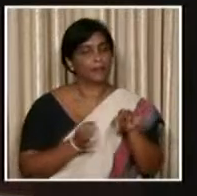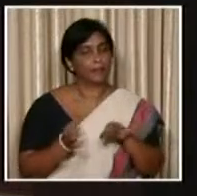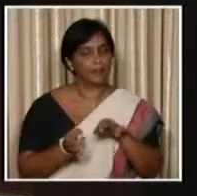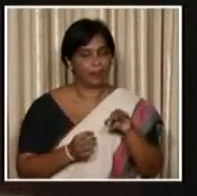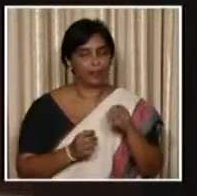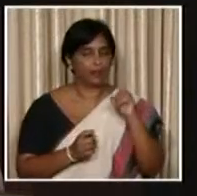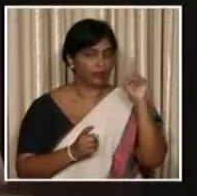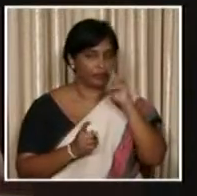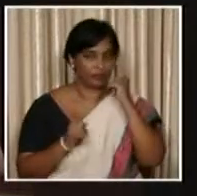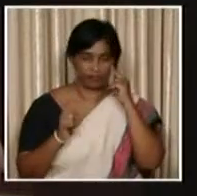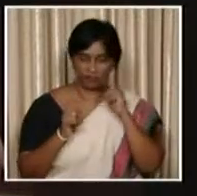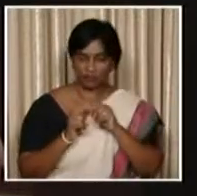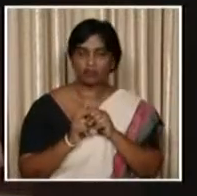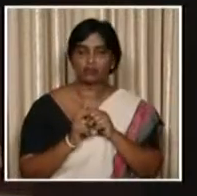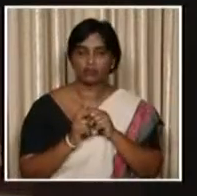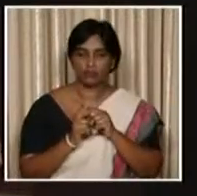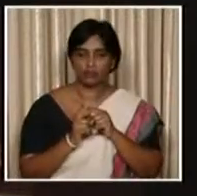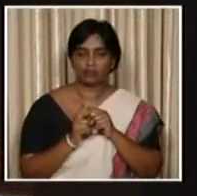තමයි පළවෙනි කාරණාව.